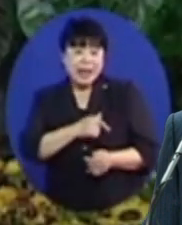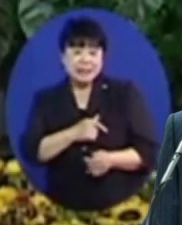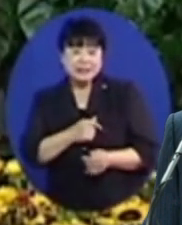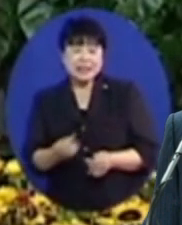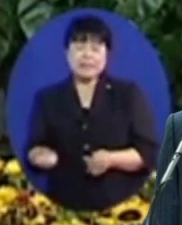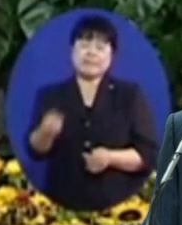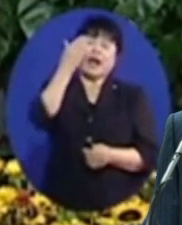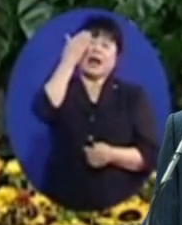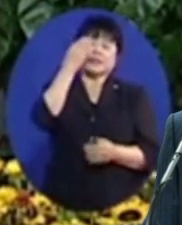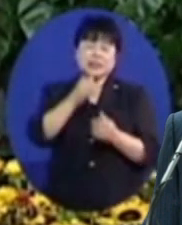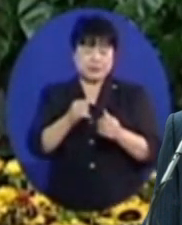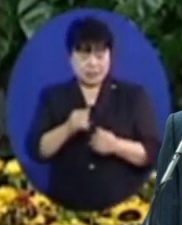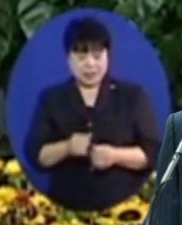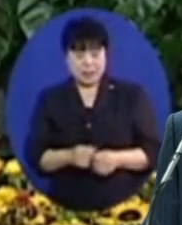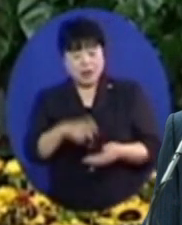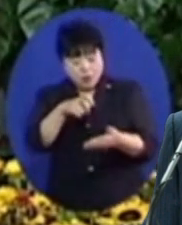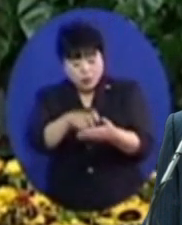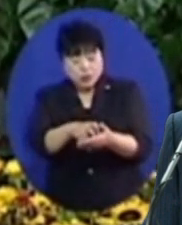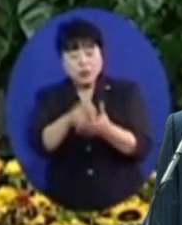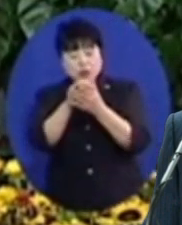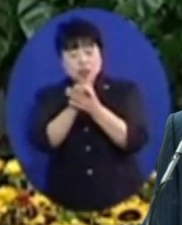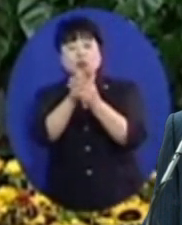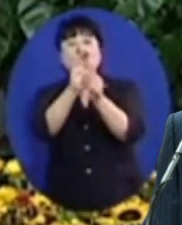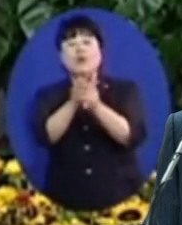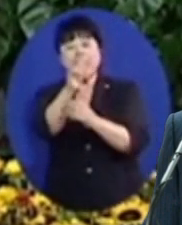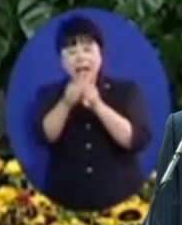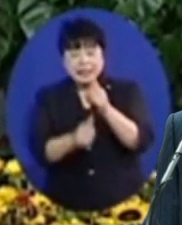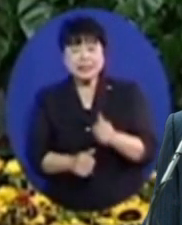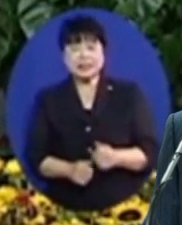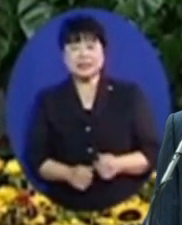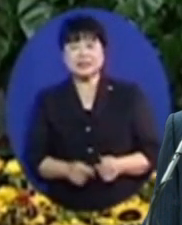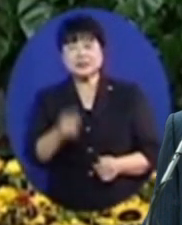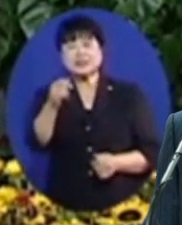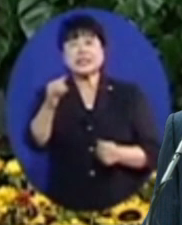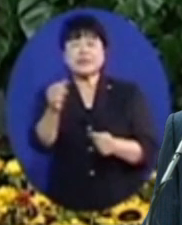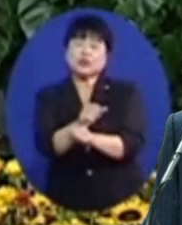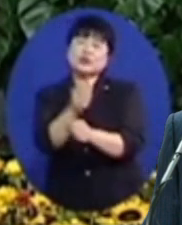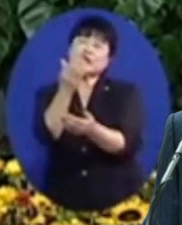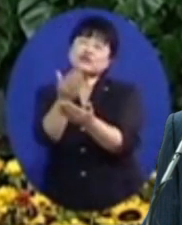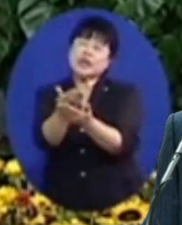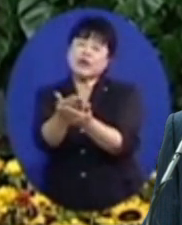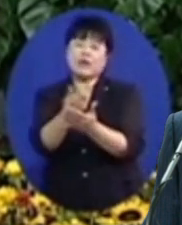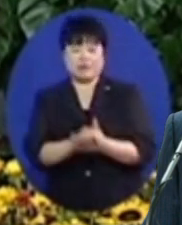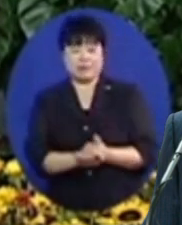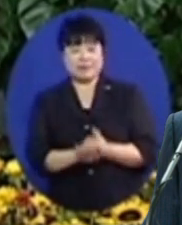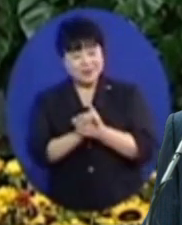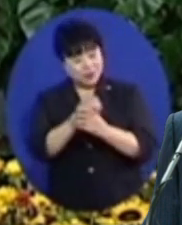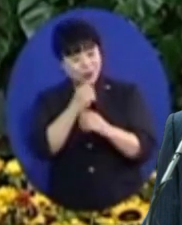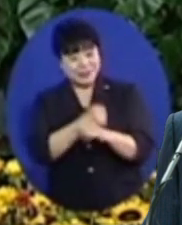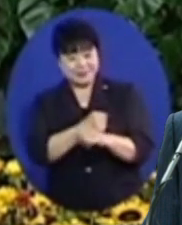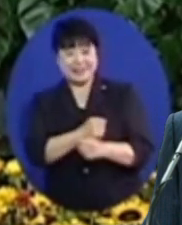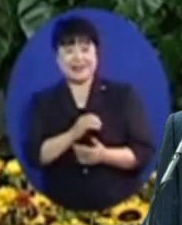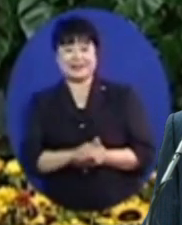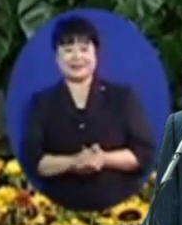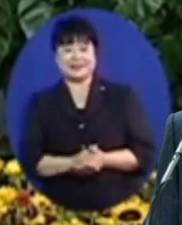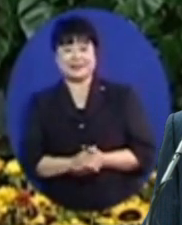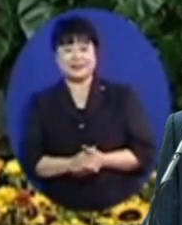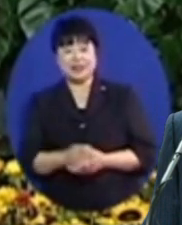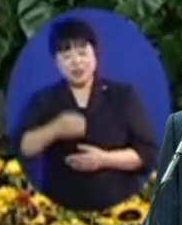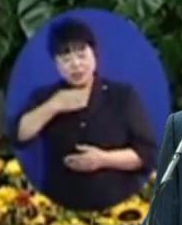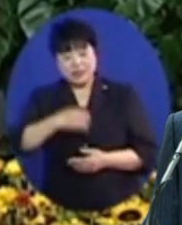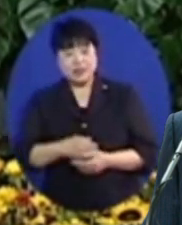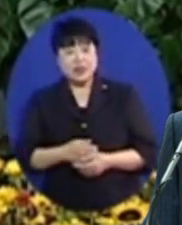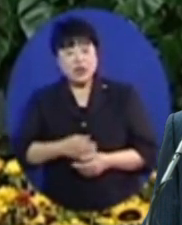죽이는 사람들을 향해 무릎을 꿇고 기도하며 하나님 저들을 용서하여 주십시오 그렇게 기도했습니다. 것입니다. 요셉은